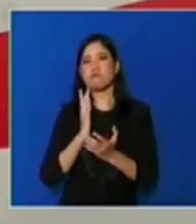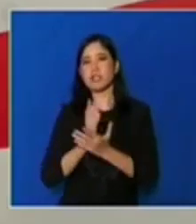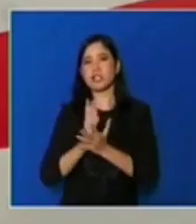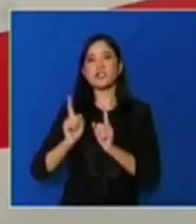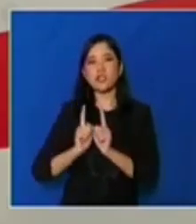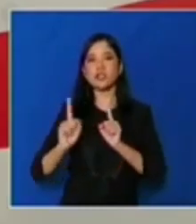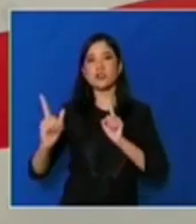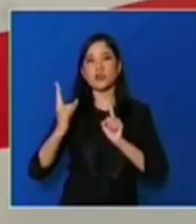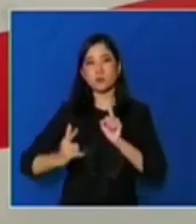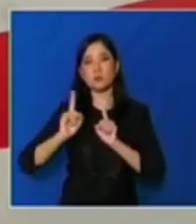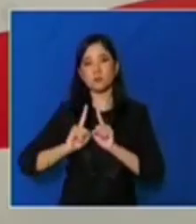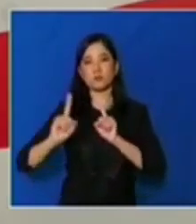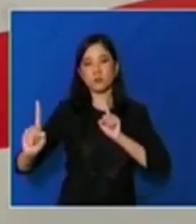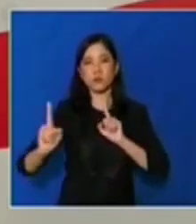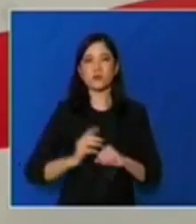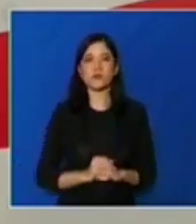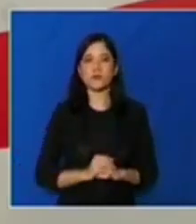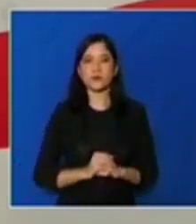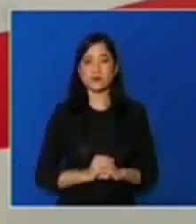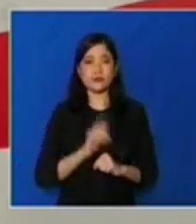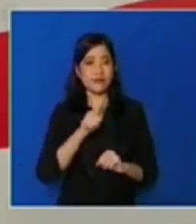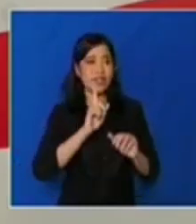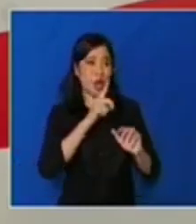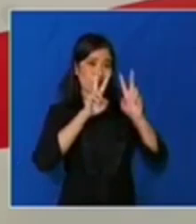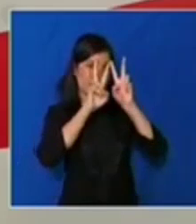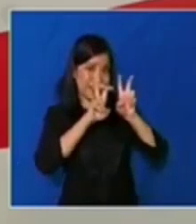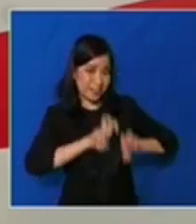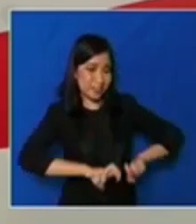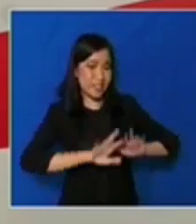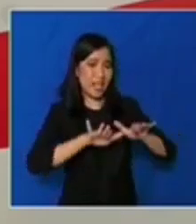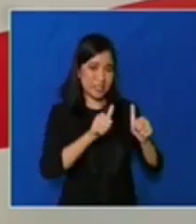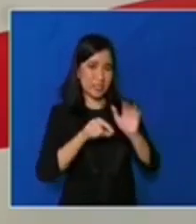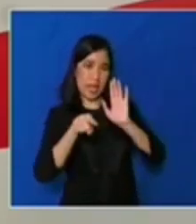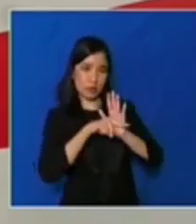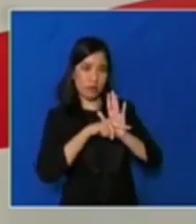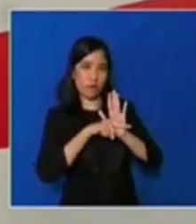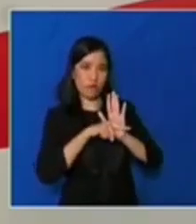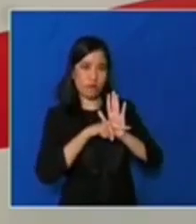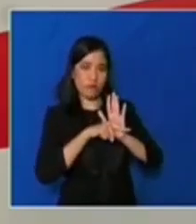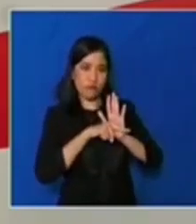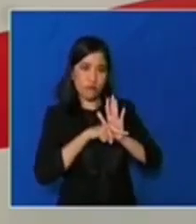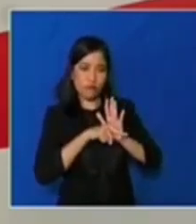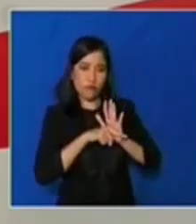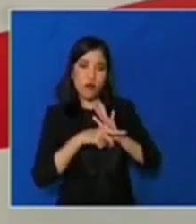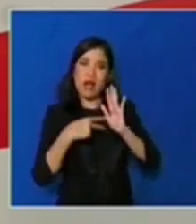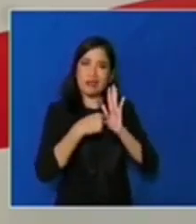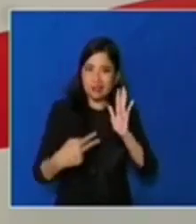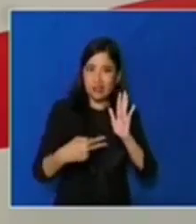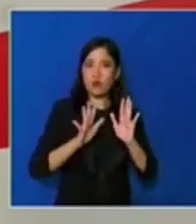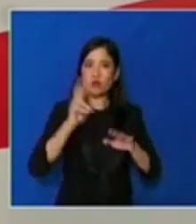karena itu pahami betul bahwa hasil negatif tidak memberikan kadang dibawa tidak sedang terinfeksi